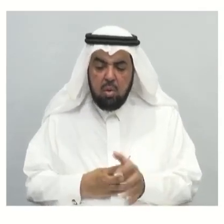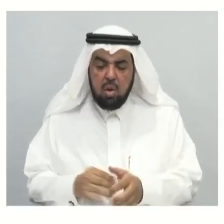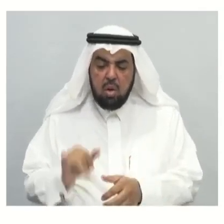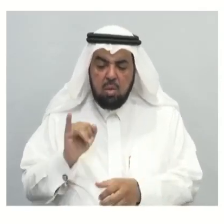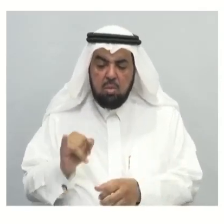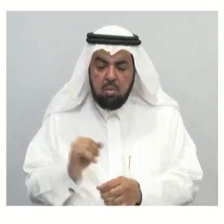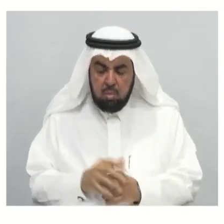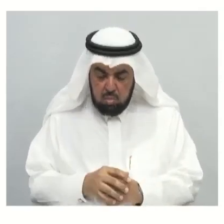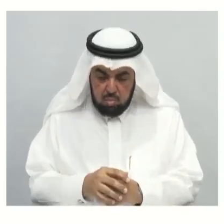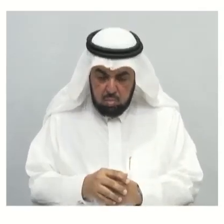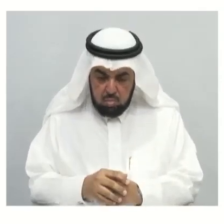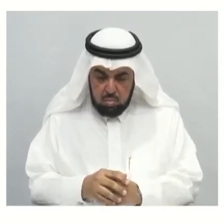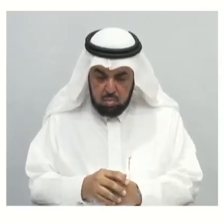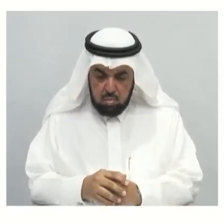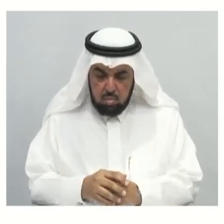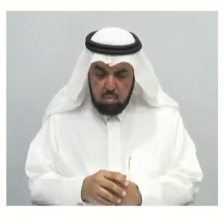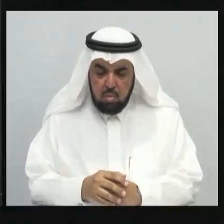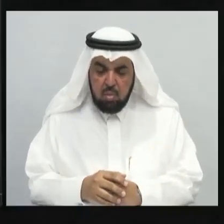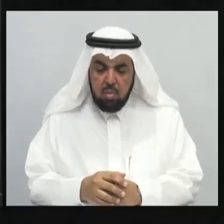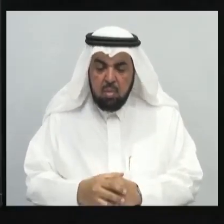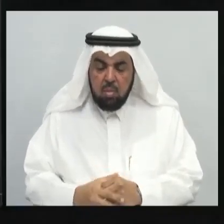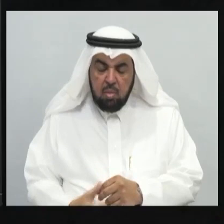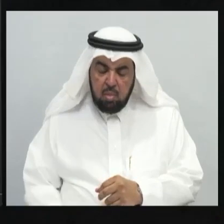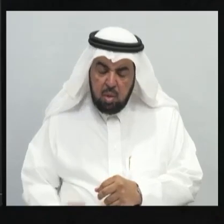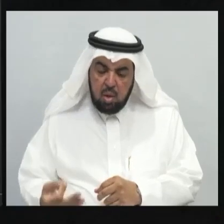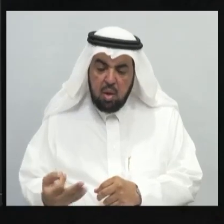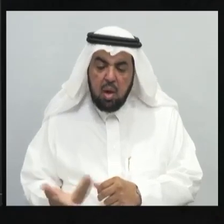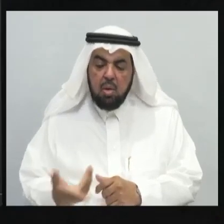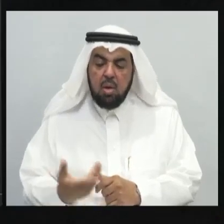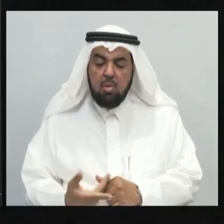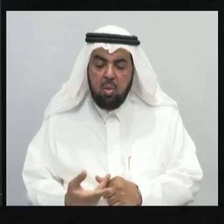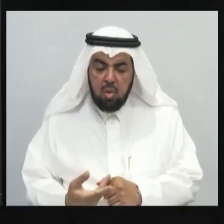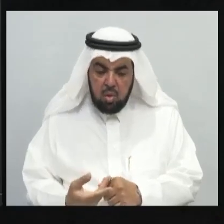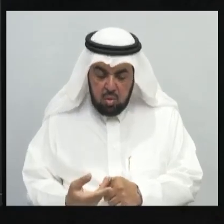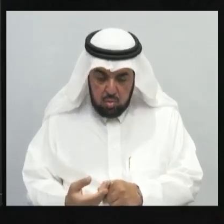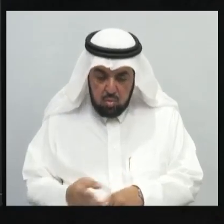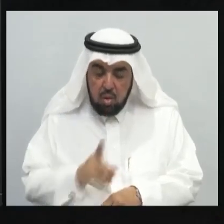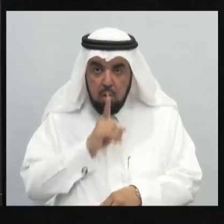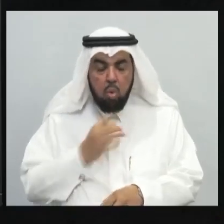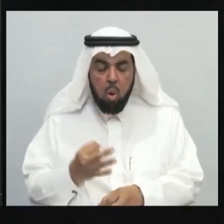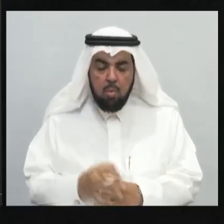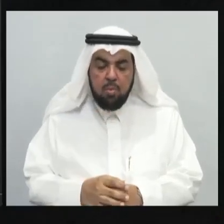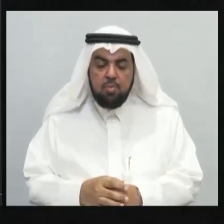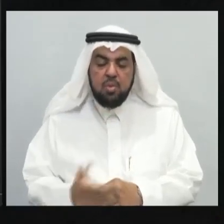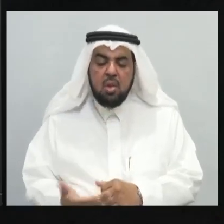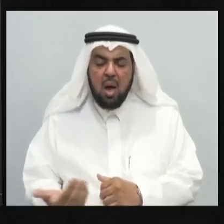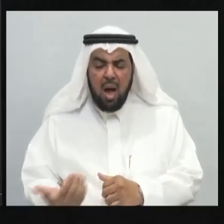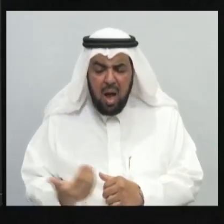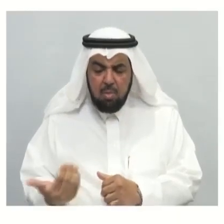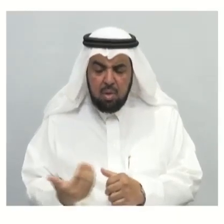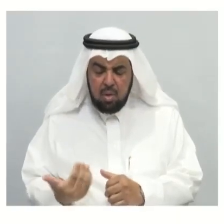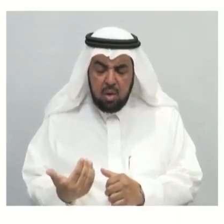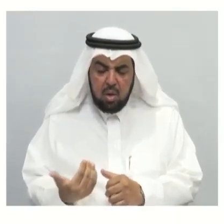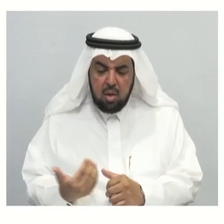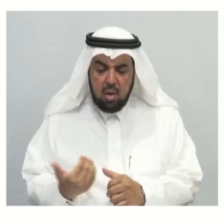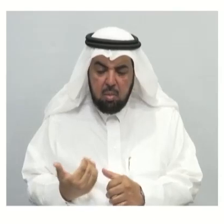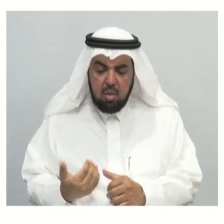1945 ميلاديا ننتبه الان الى هذا التاريخ كان ذلك قبل